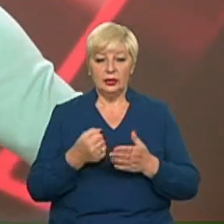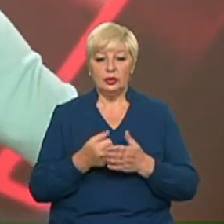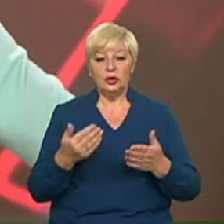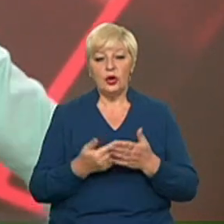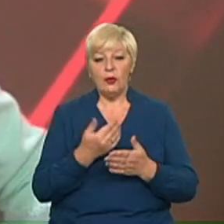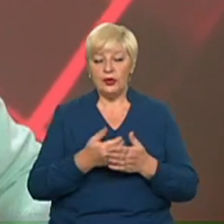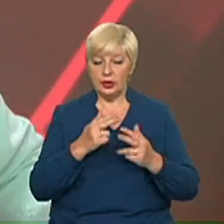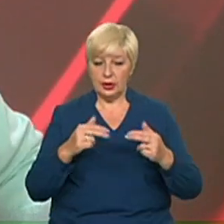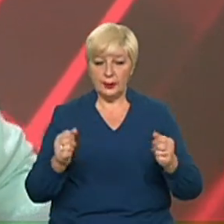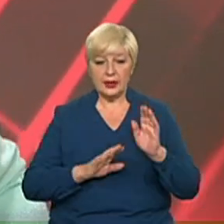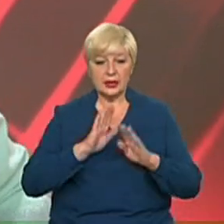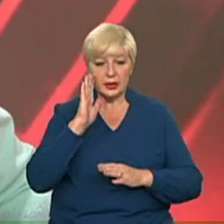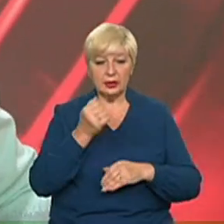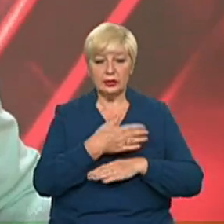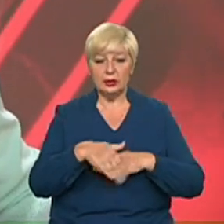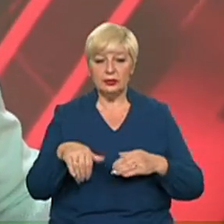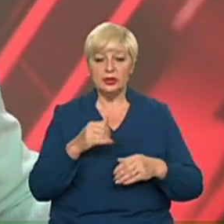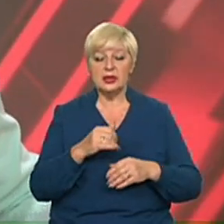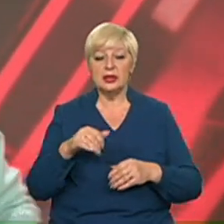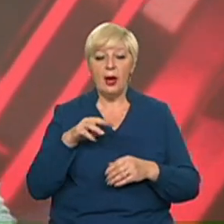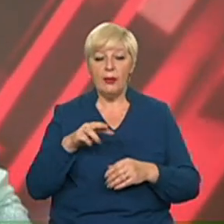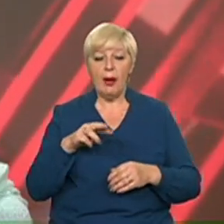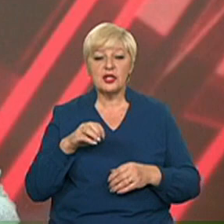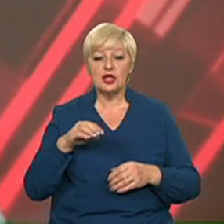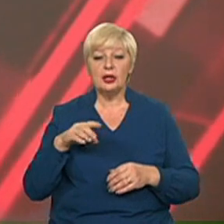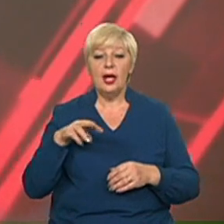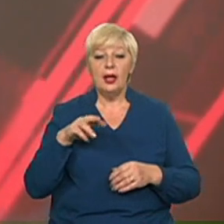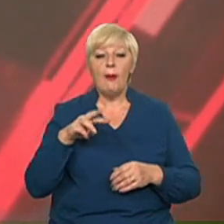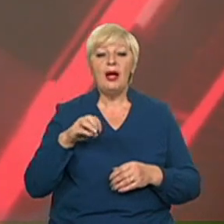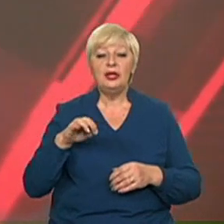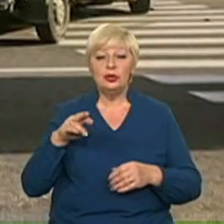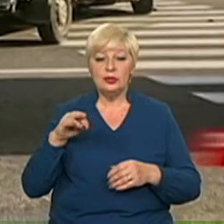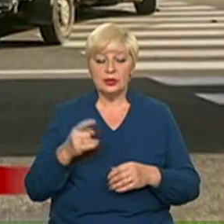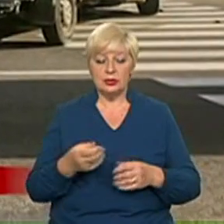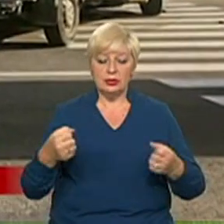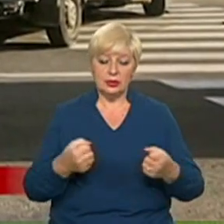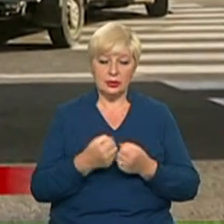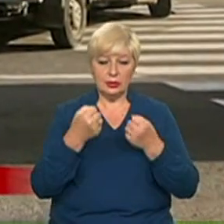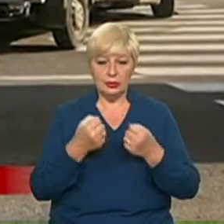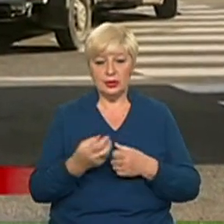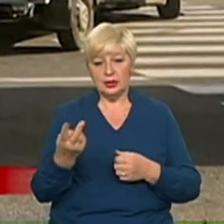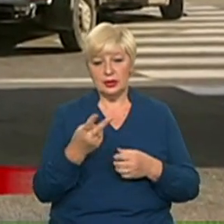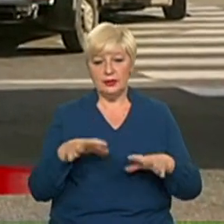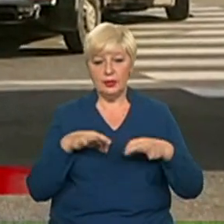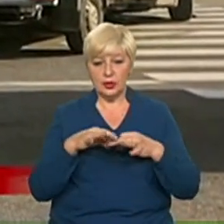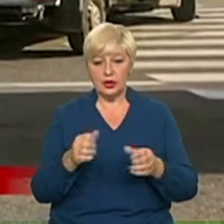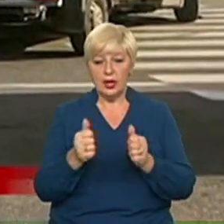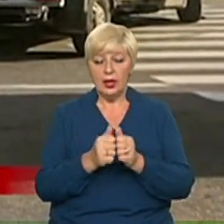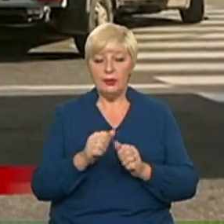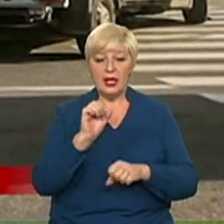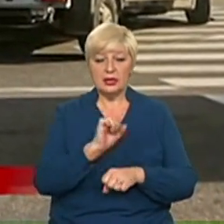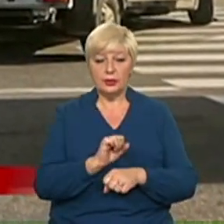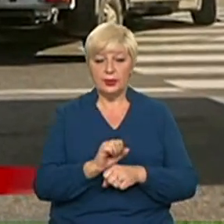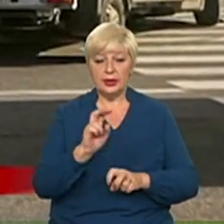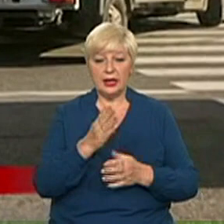І до новин Дніпра. Зранку на вулиці маршала Малиновського зіткнулись «Сітроен» та «Форд». Обидві машини рухались бік Придніпровська. Біля зупинки